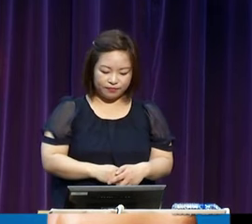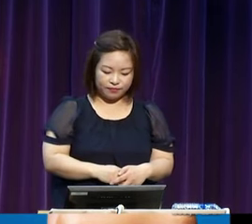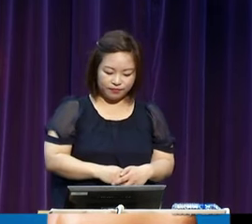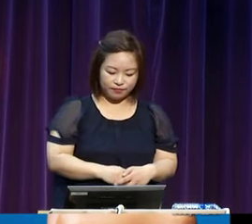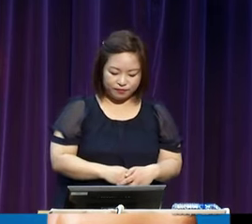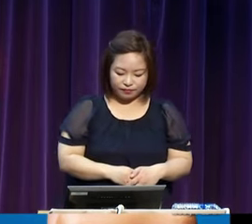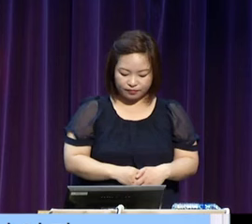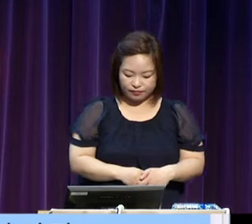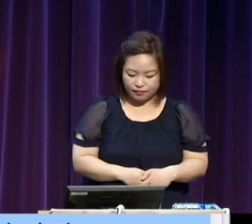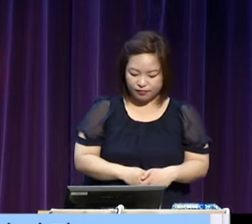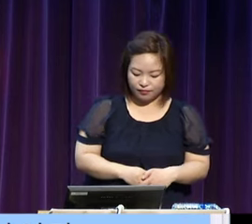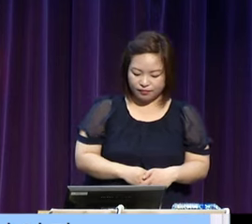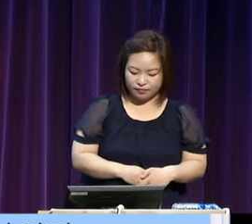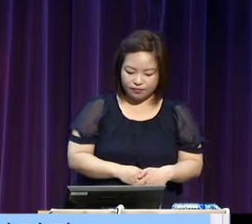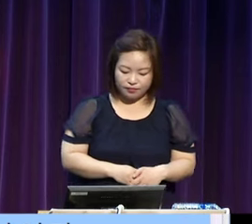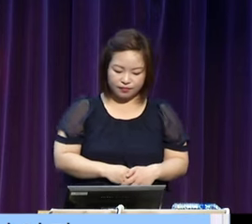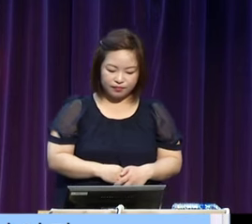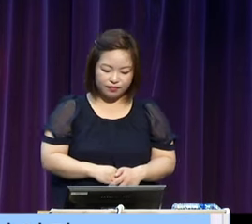에베소서 1장